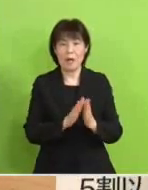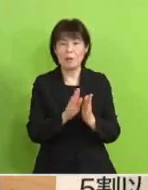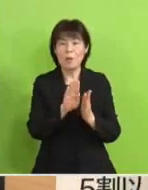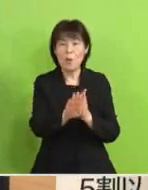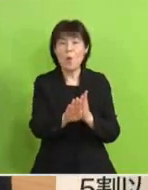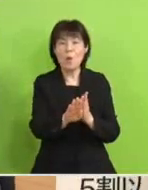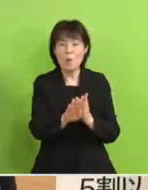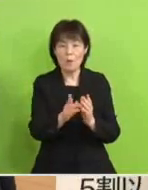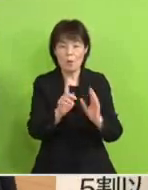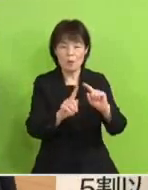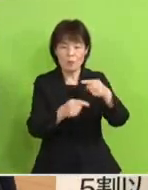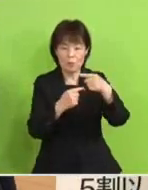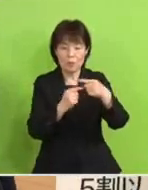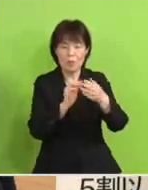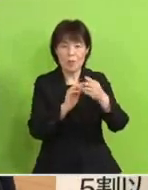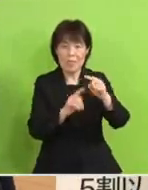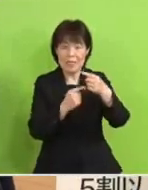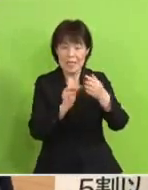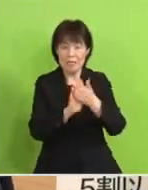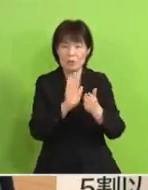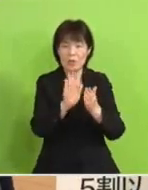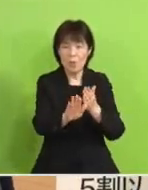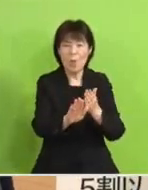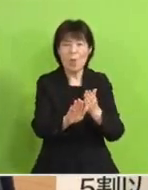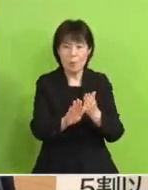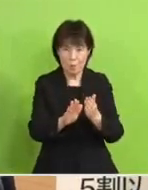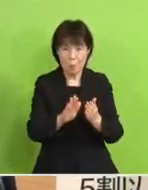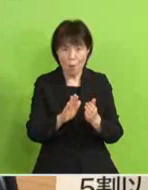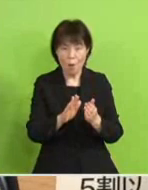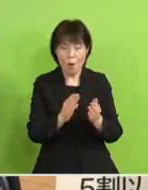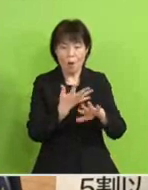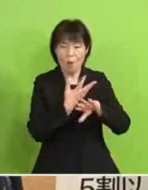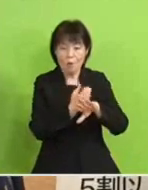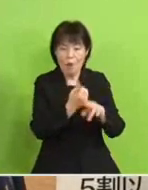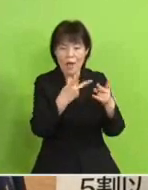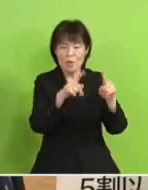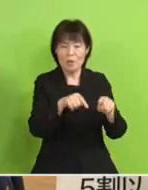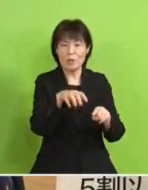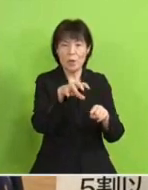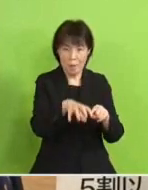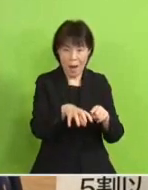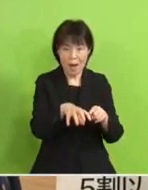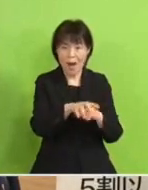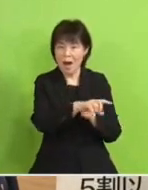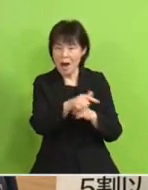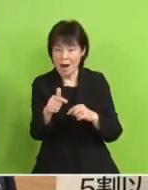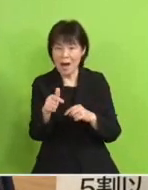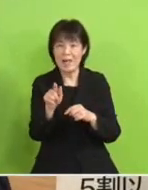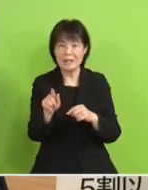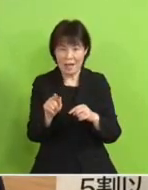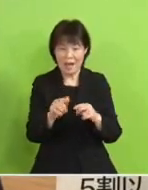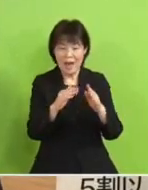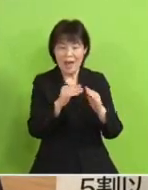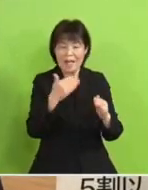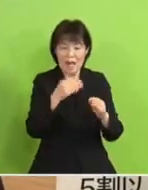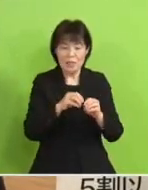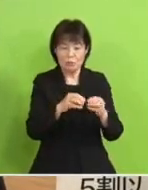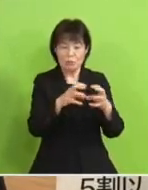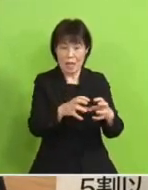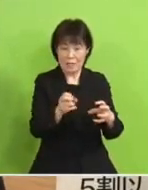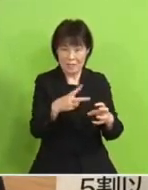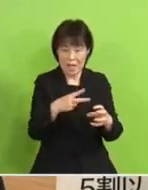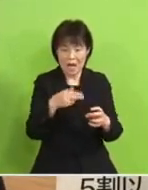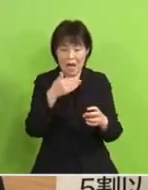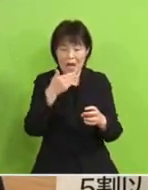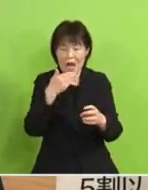後も年明けの1月以降は年明けの恒例行事の場等で会食クラスターや